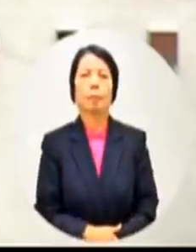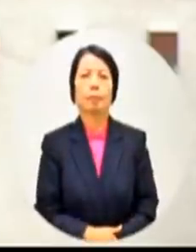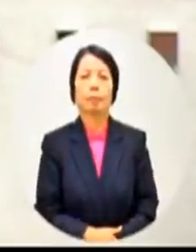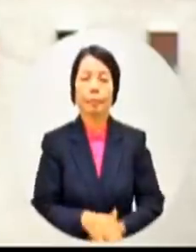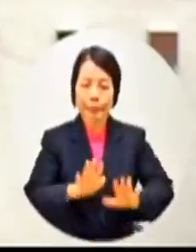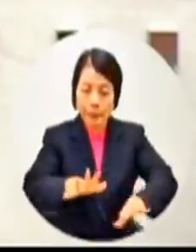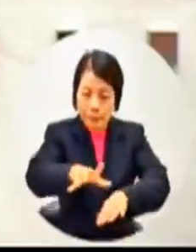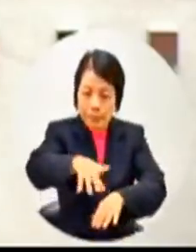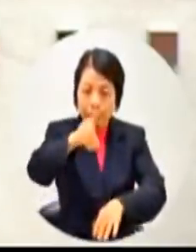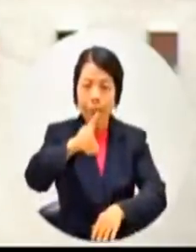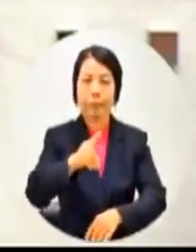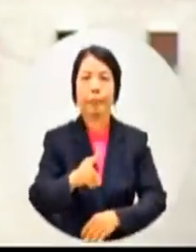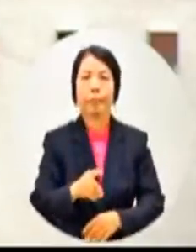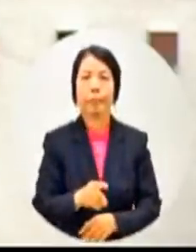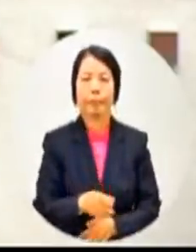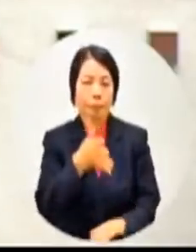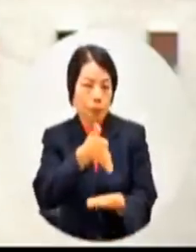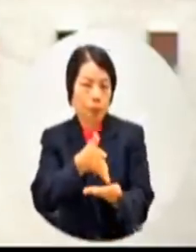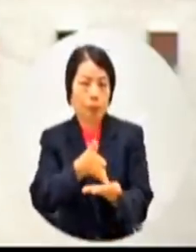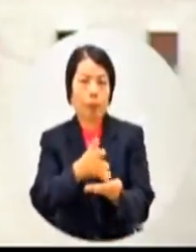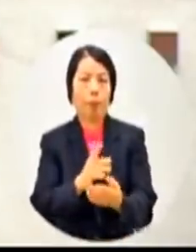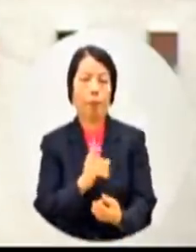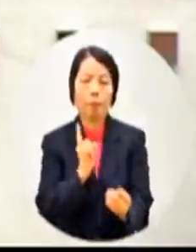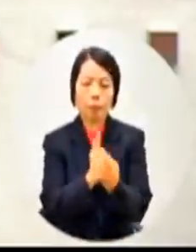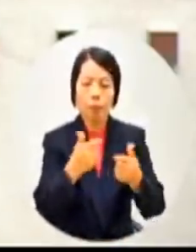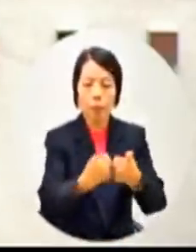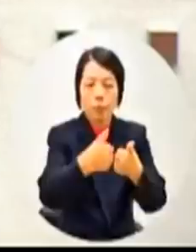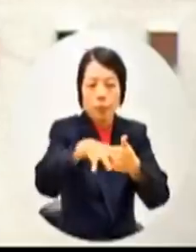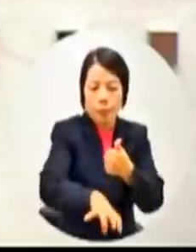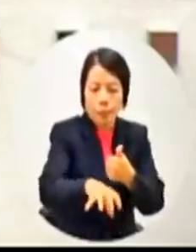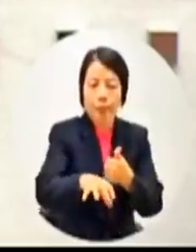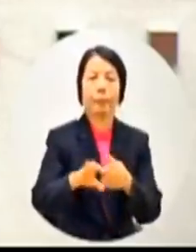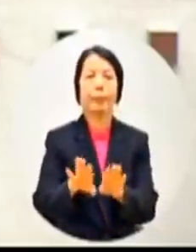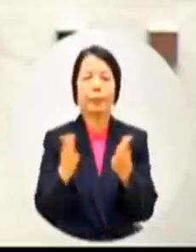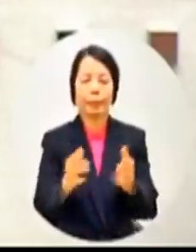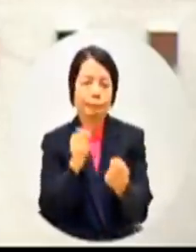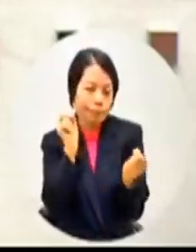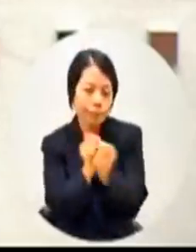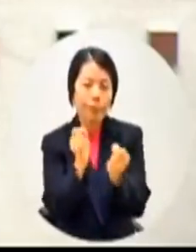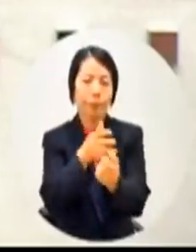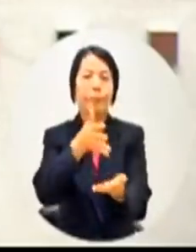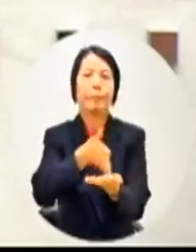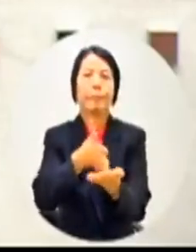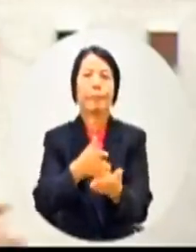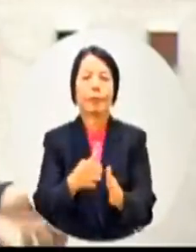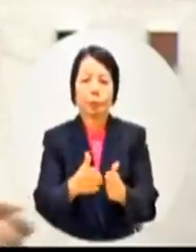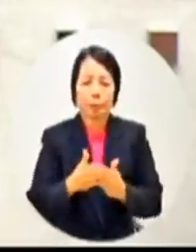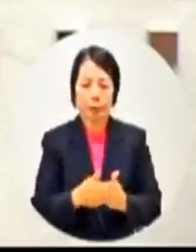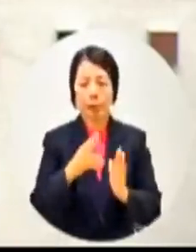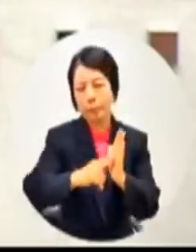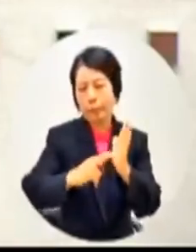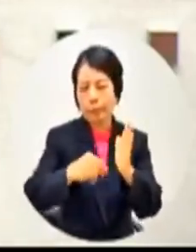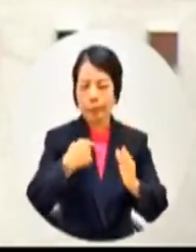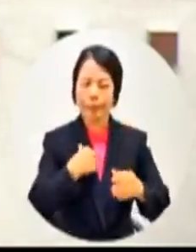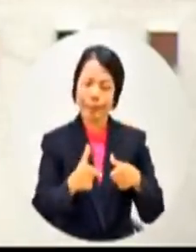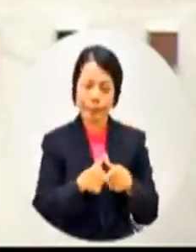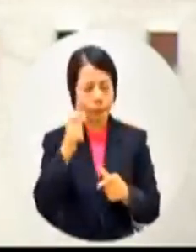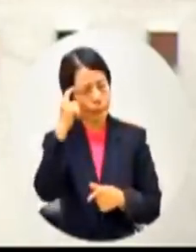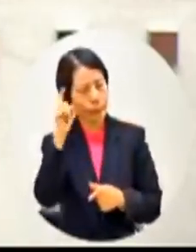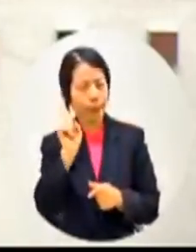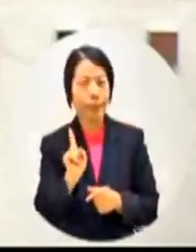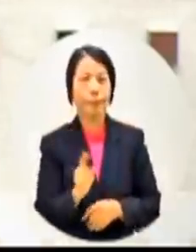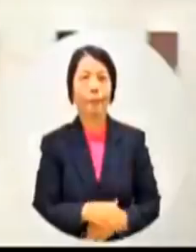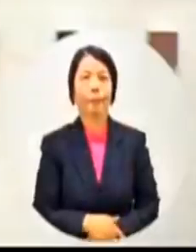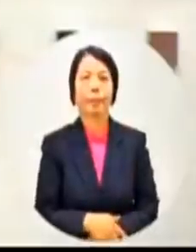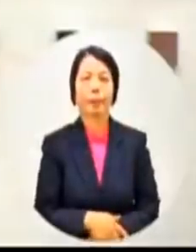会做一个开场白，简短也描述我们的心境，同时也阐述我们市政府新的团队，我